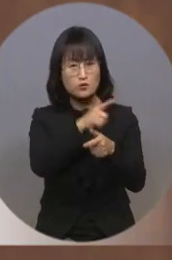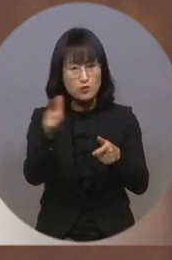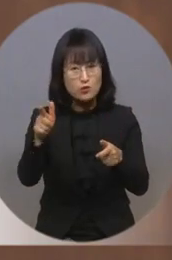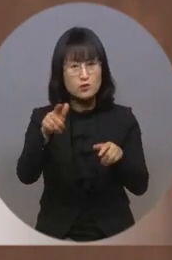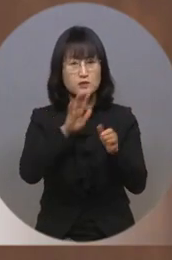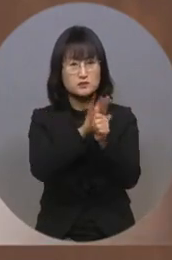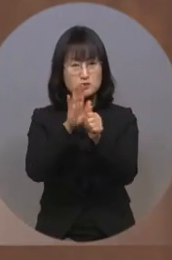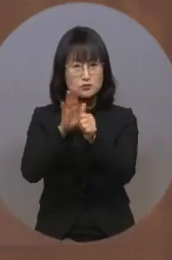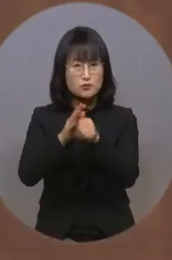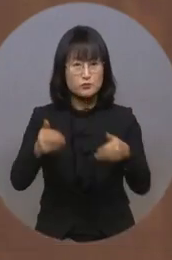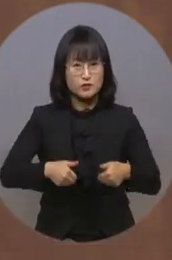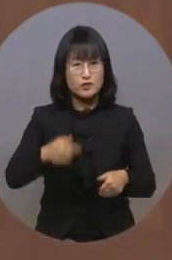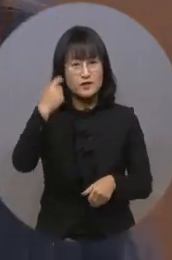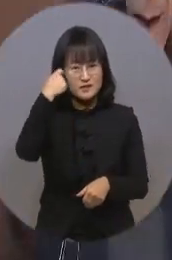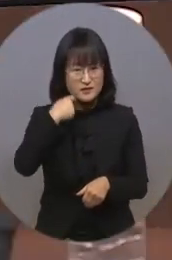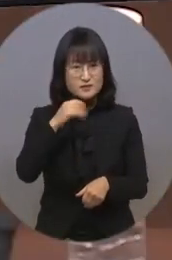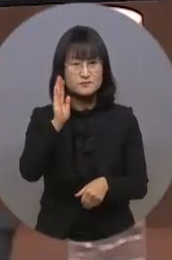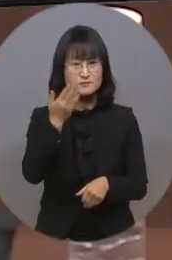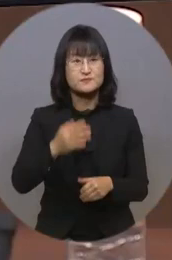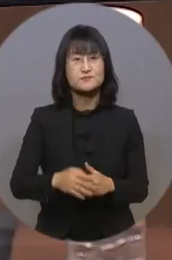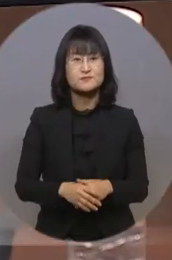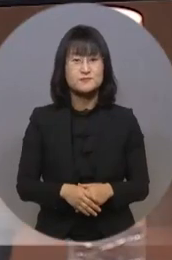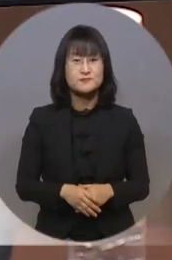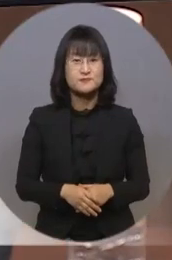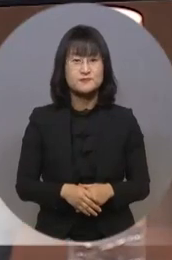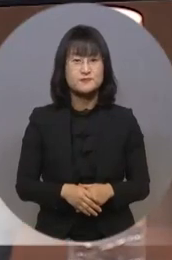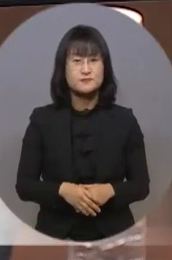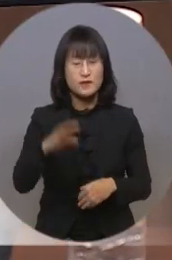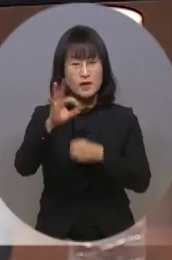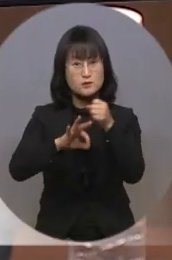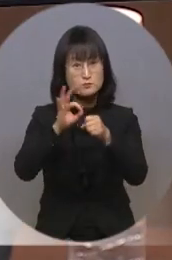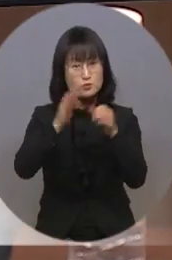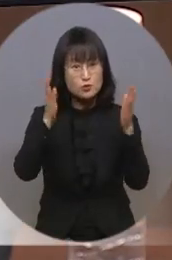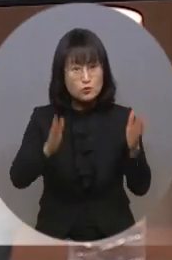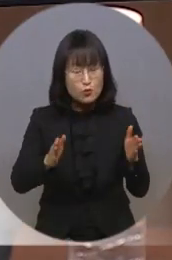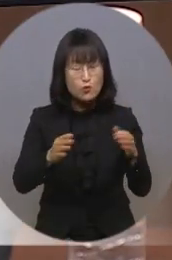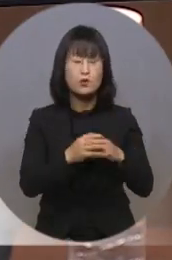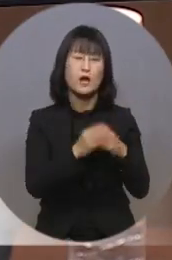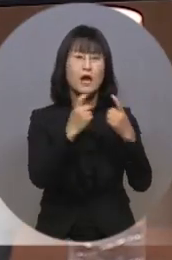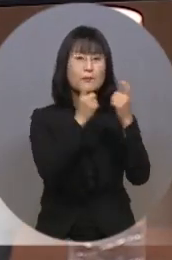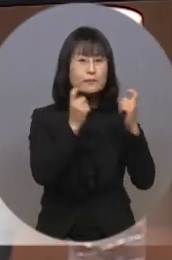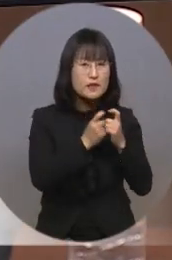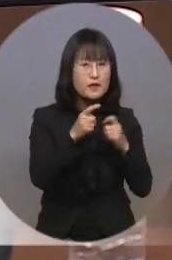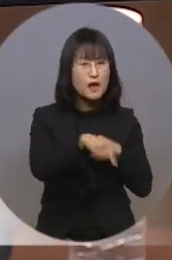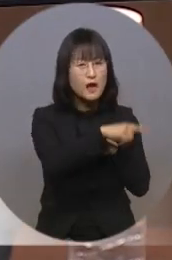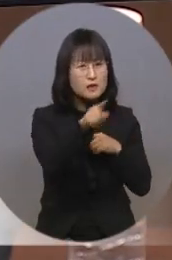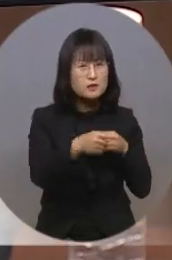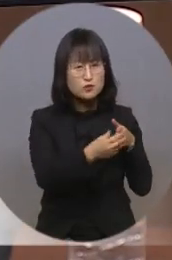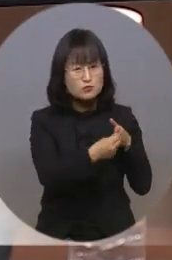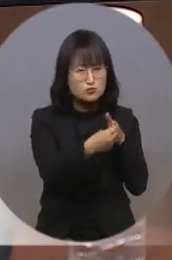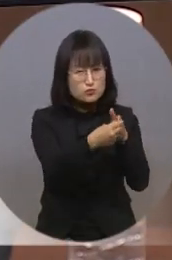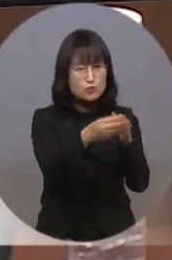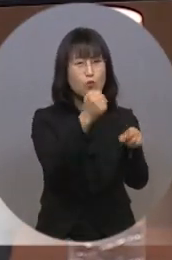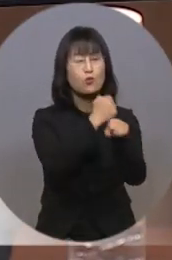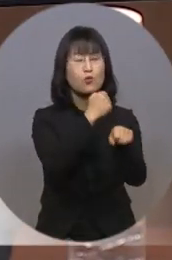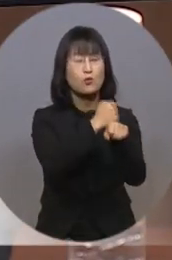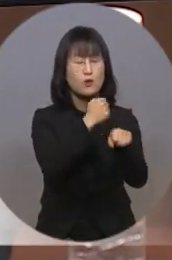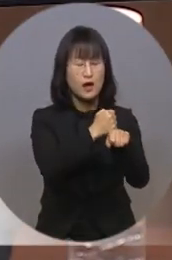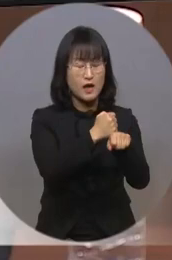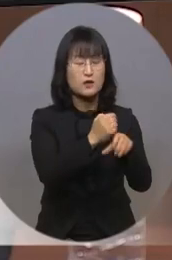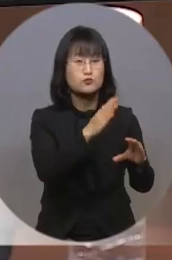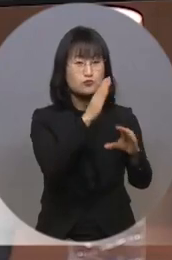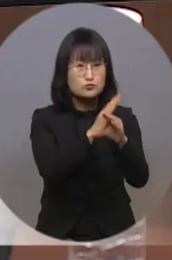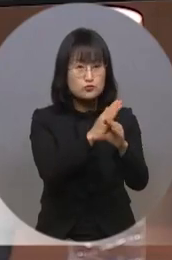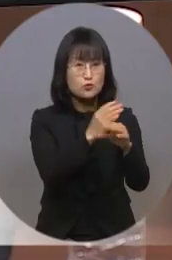지원이 될 수 있기를 기대합니다 지난 10년간 저희가 민간에서 주도해왔던이 중도장애인